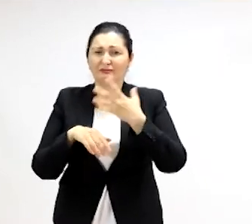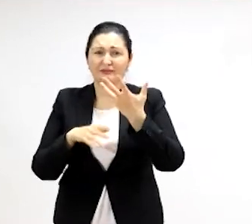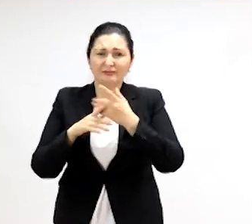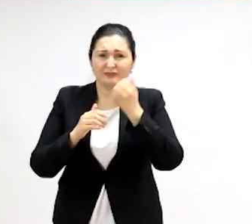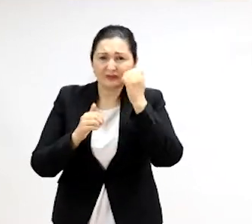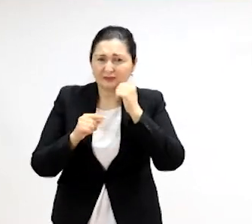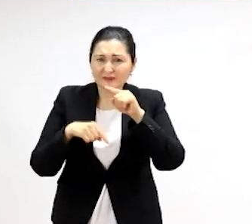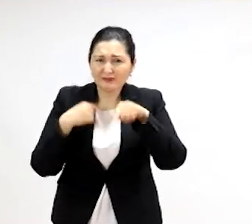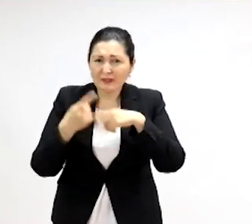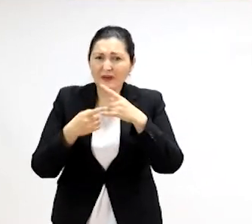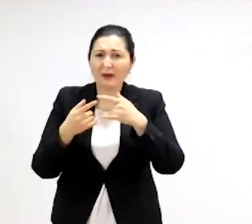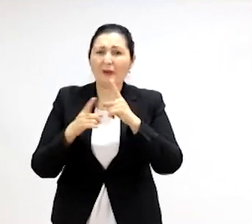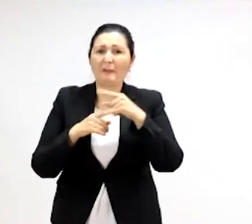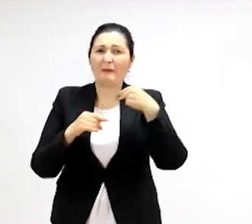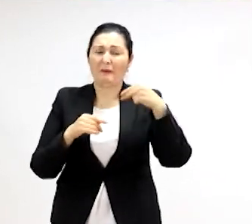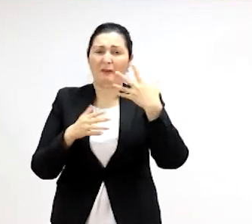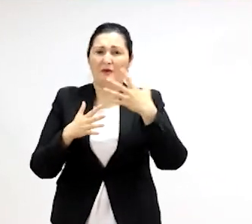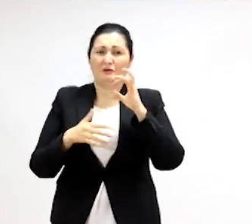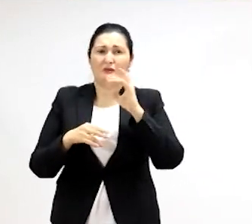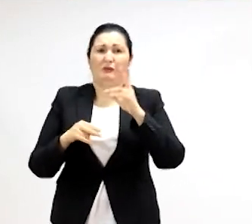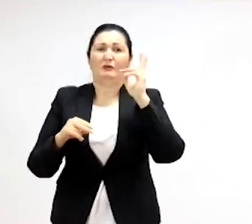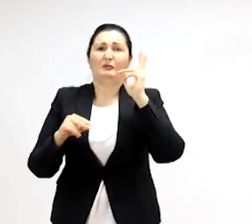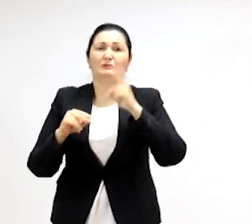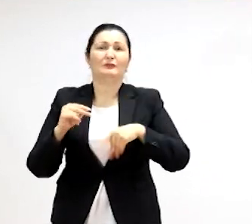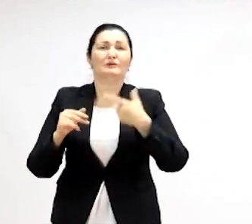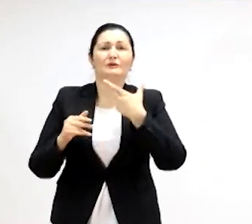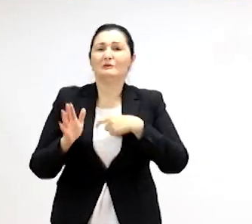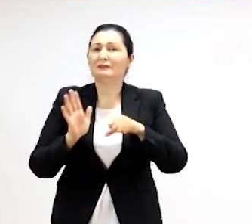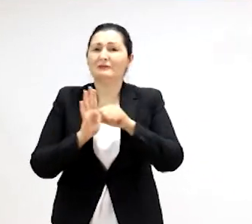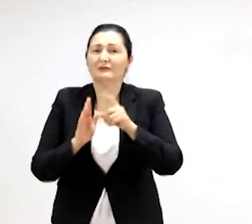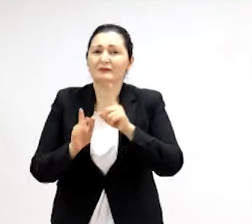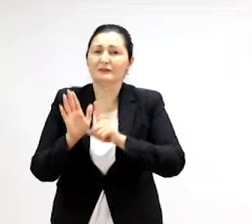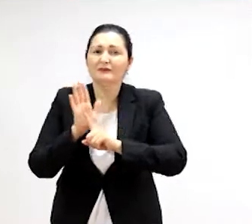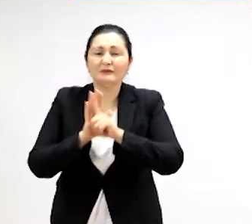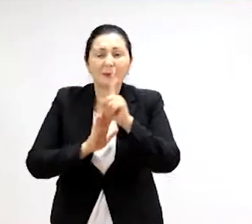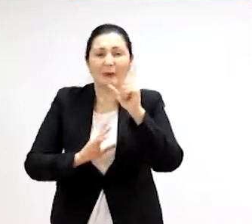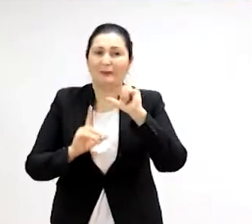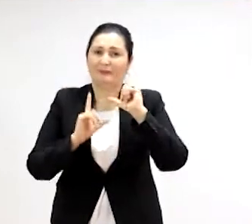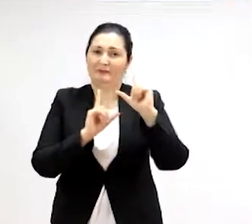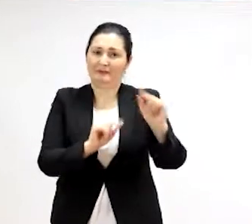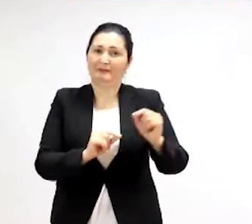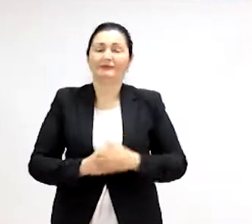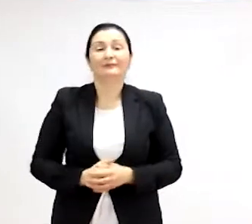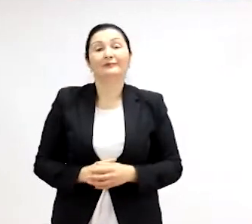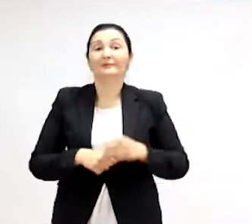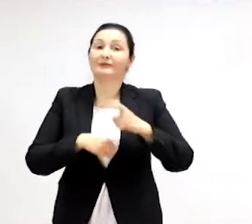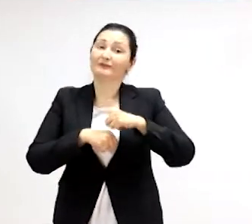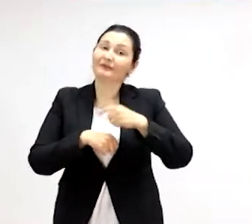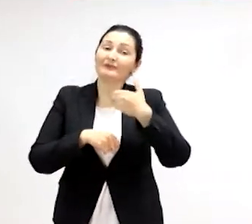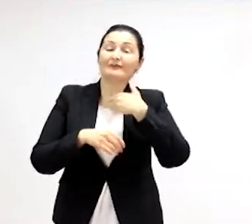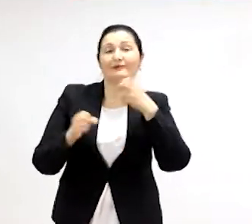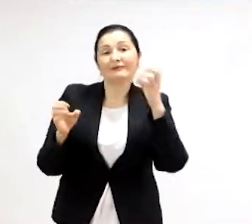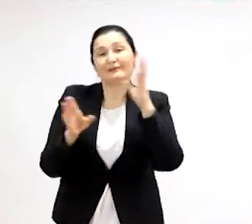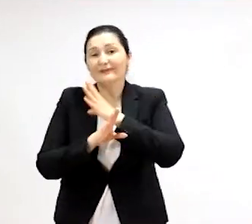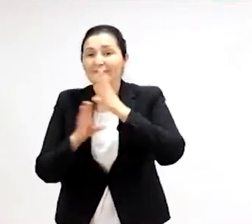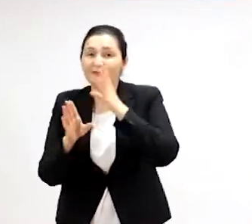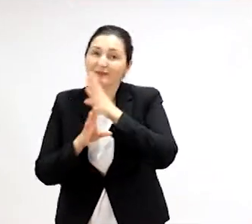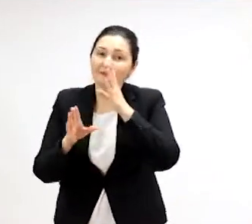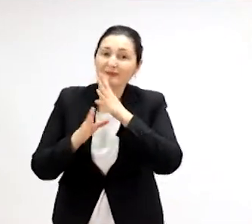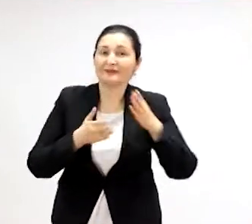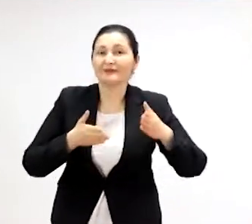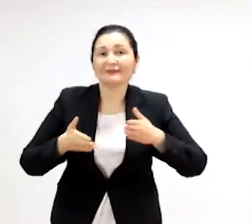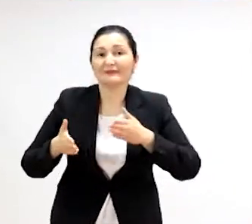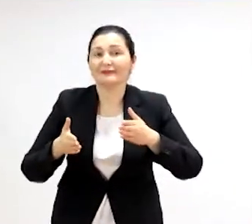кӯҳна колаҳо занг зада нобуд шуда нахосту ба тарафи бешазор рафт. Соат хост ки дар ҳавои тоза,